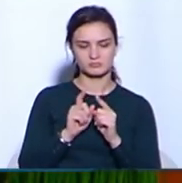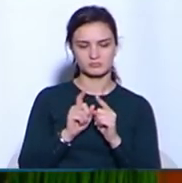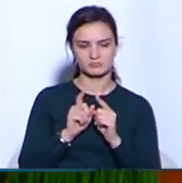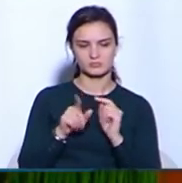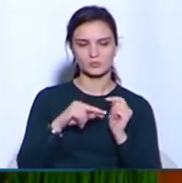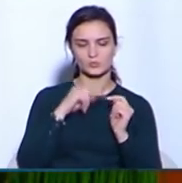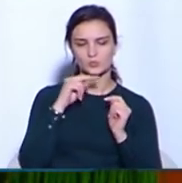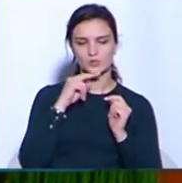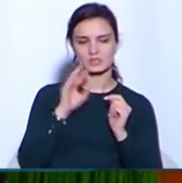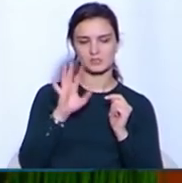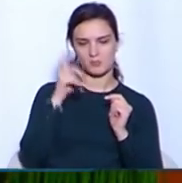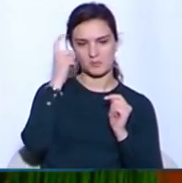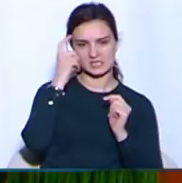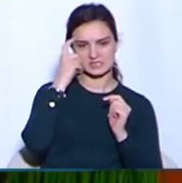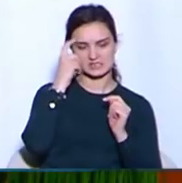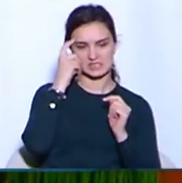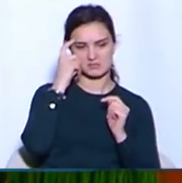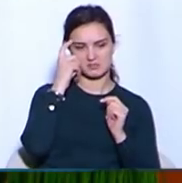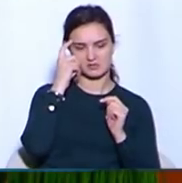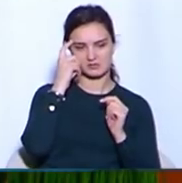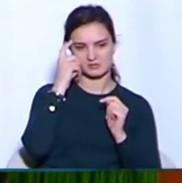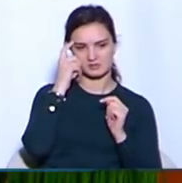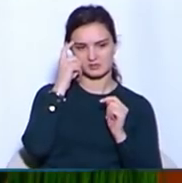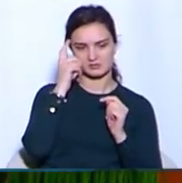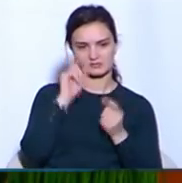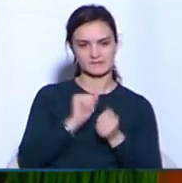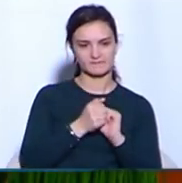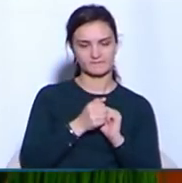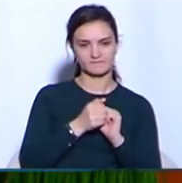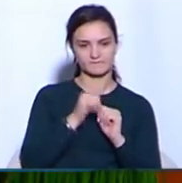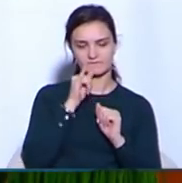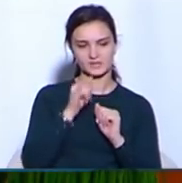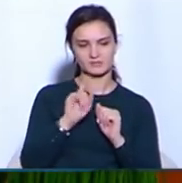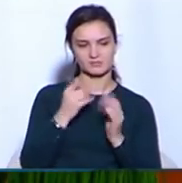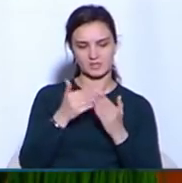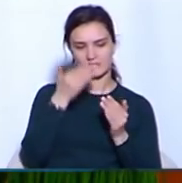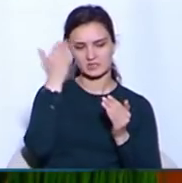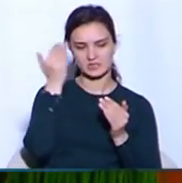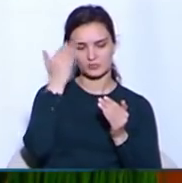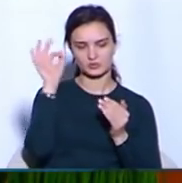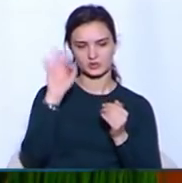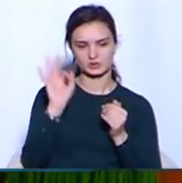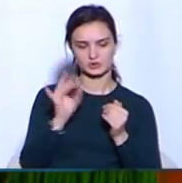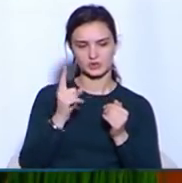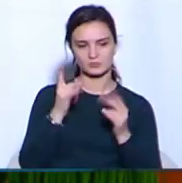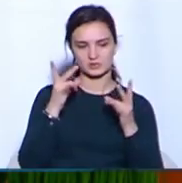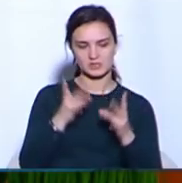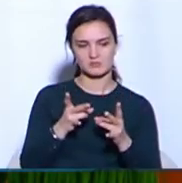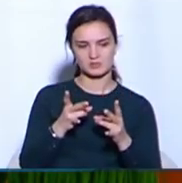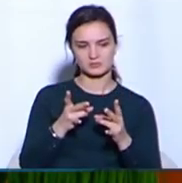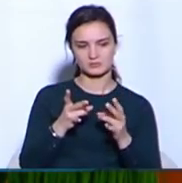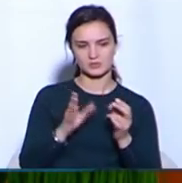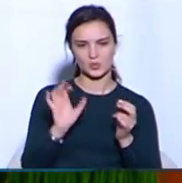რომ უყურადღებობით მეხსიერების ჩავარდნები ჰქონდა ხოლმე. ჩავარდნას ფრავს გულისმო, ბავიწყდებოდა ხშირად, რატომ დაემართა